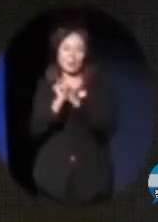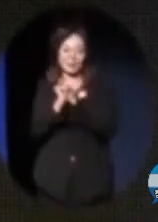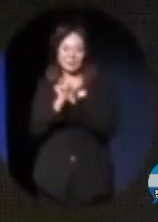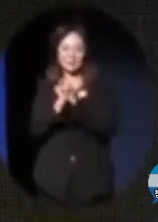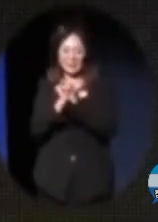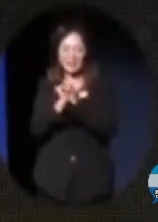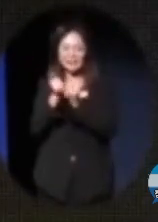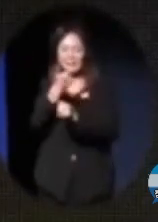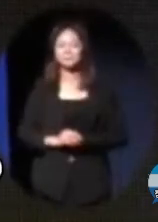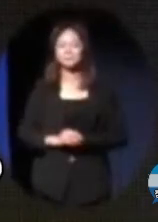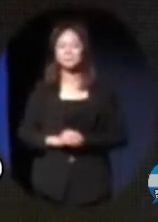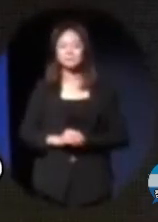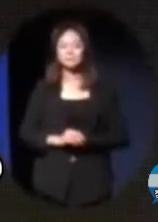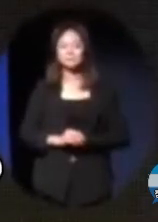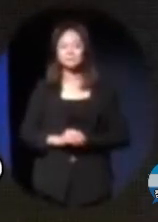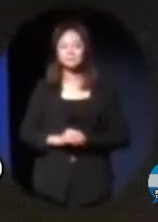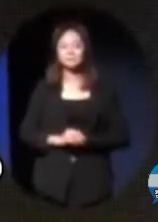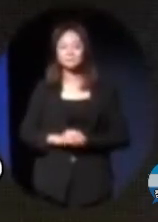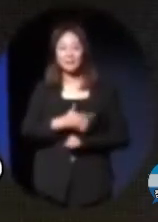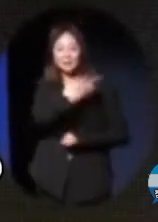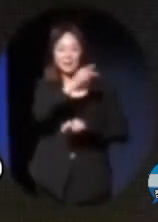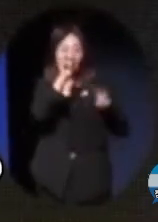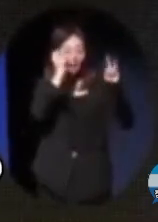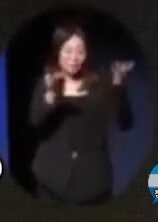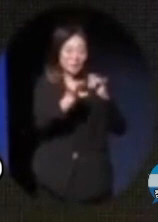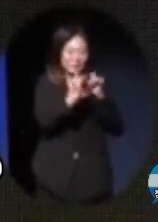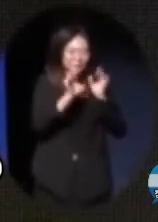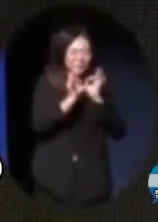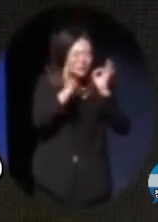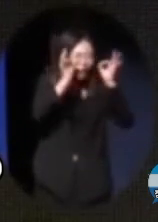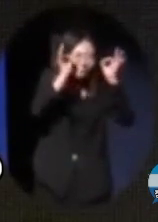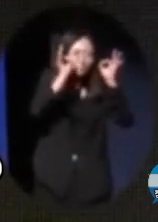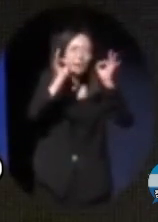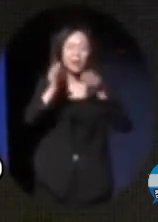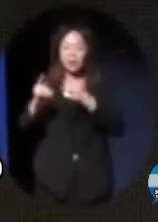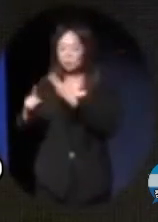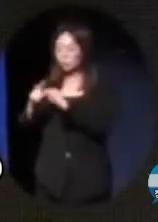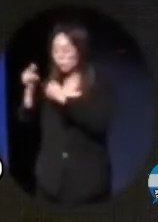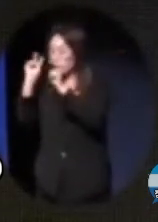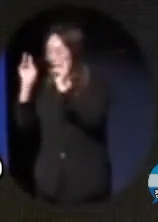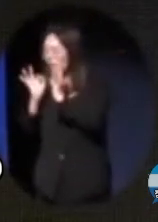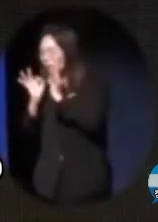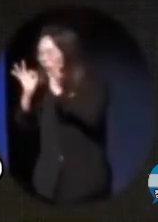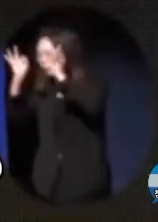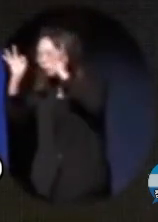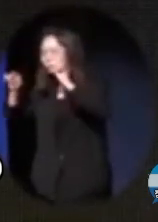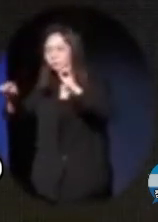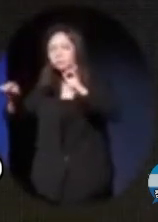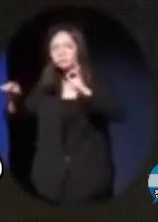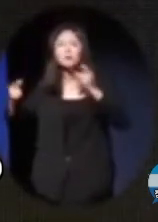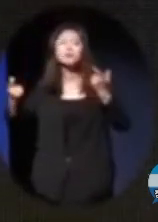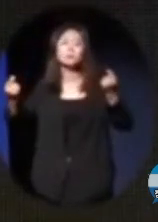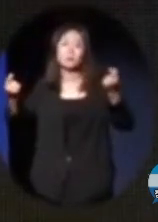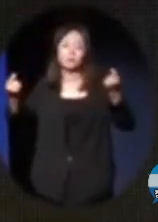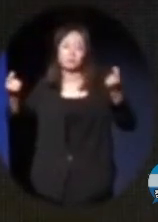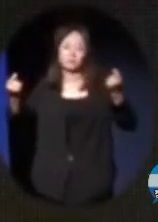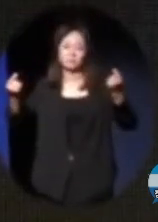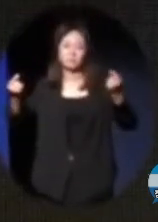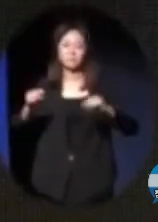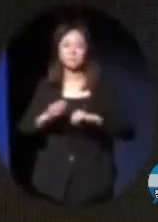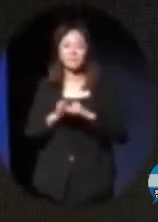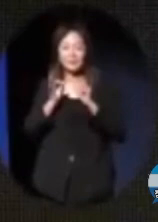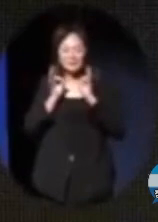대타협을 제안합니다. 대기업 노동자의 땀과 중소기업 노동자의 땀이 다릅니까?